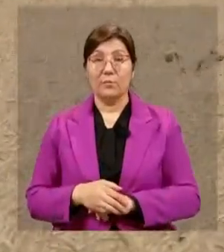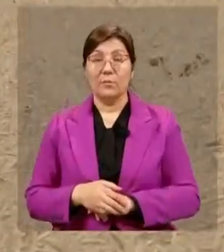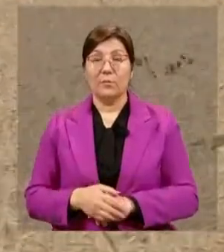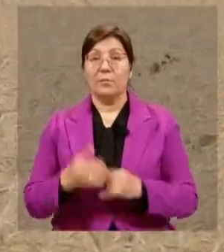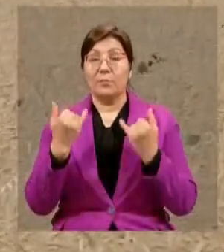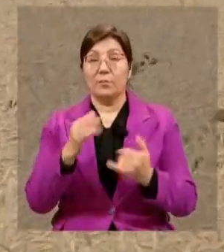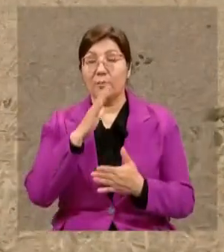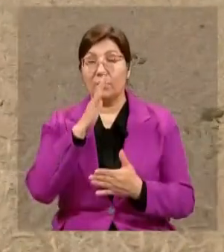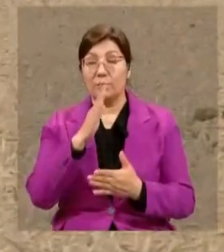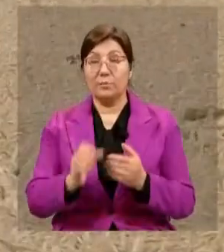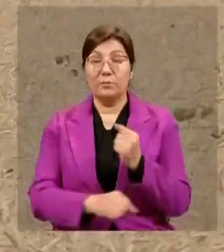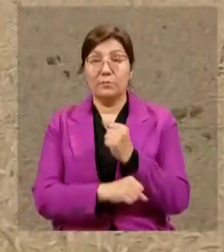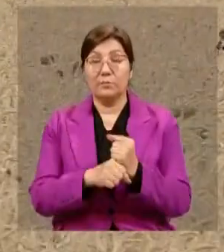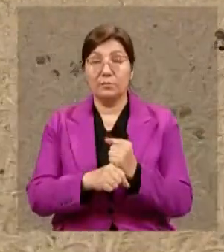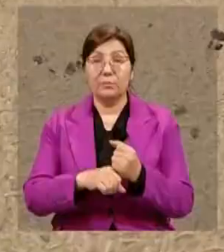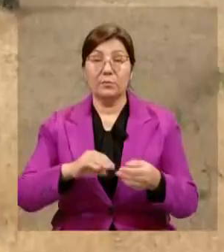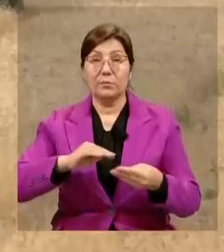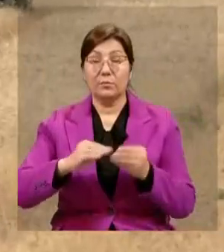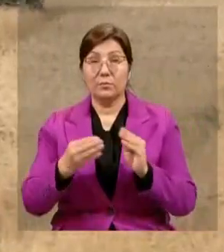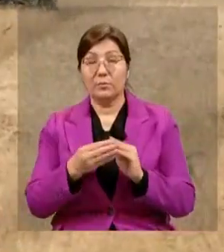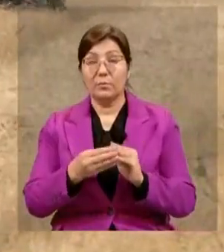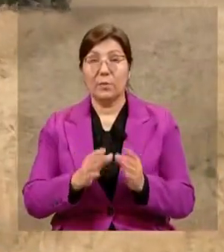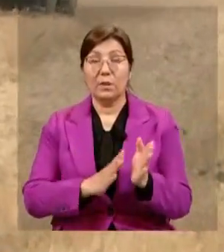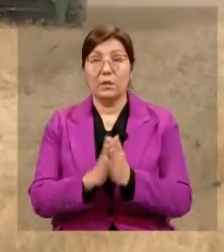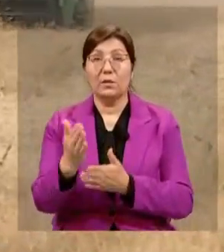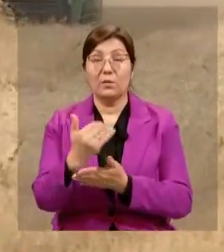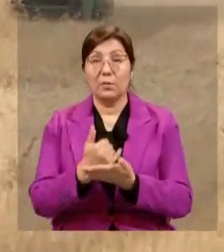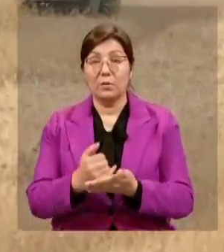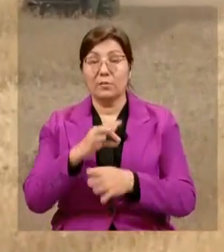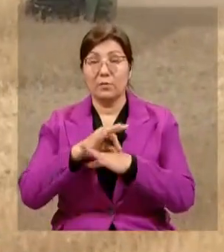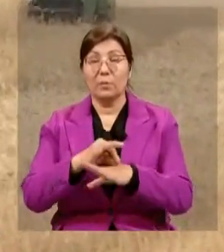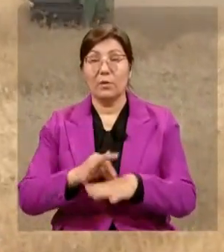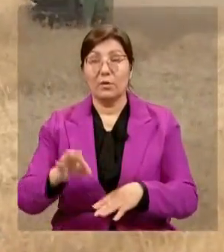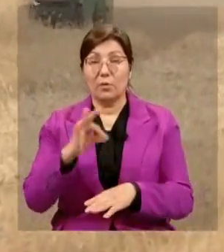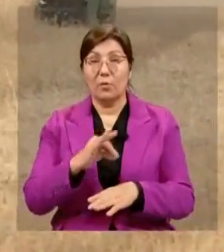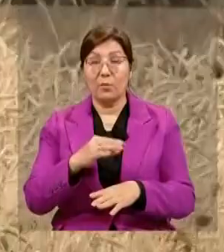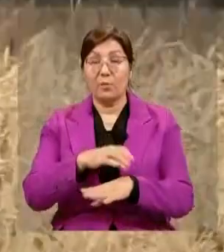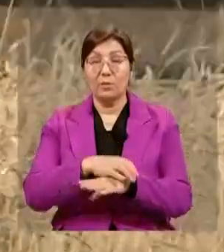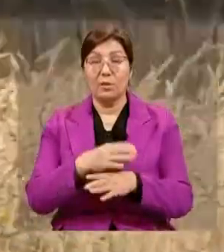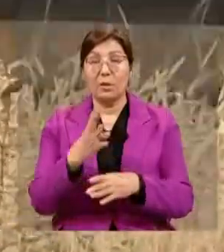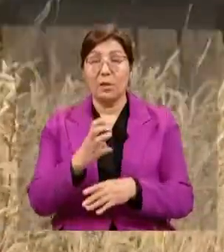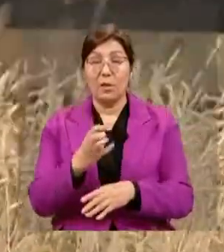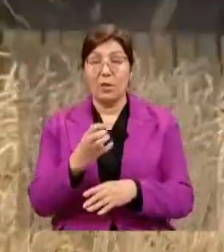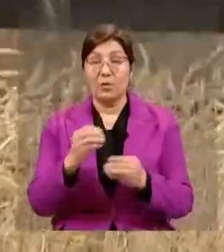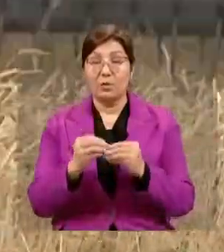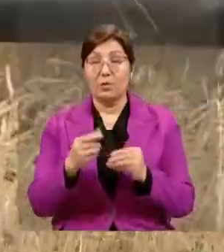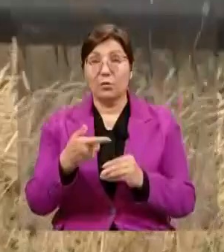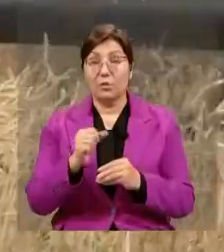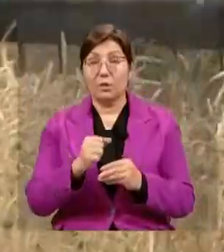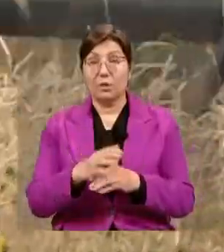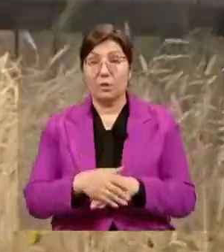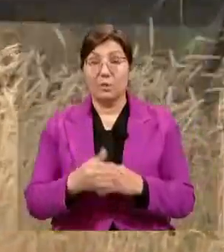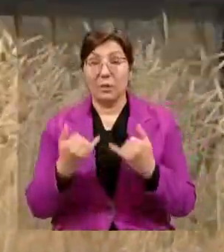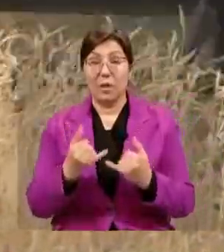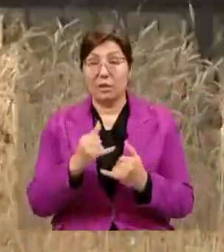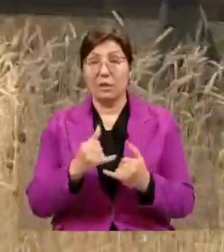Қазіргі таңда шаруалар үшін өзекті мәселе егін жинау науқанын ойдағыдай өткізу. Биыл облыста егіс көлемі 400 мың гектардан асты.